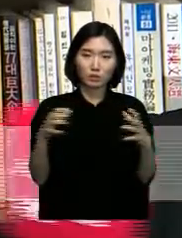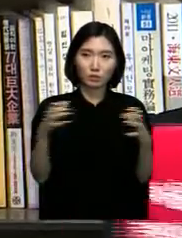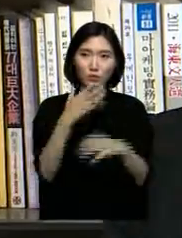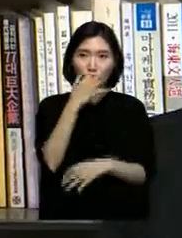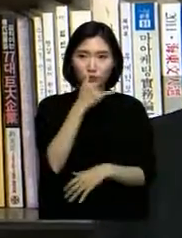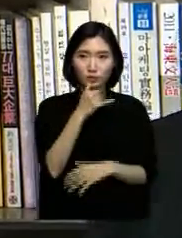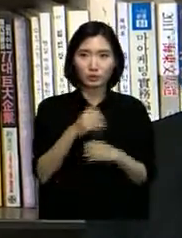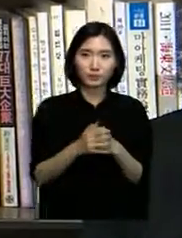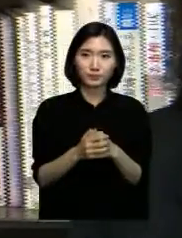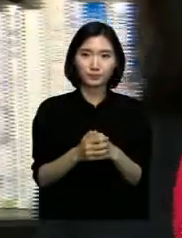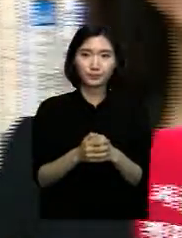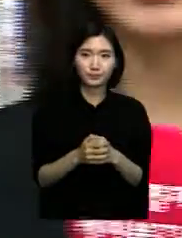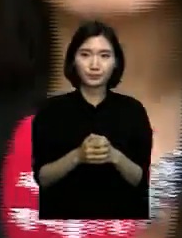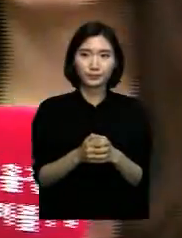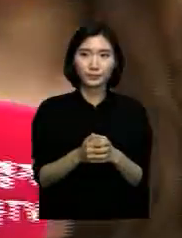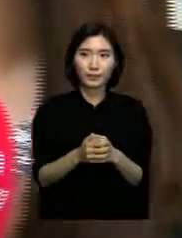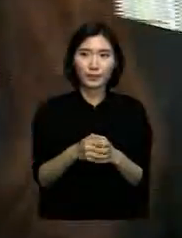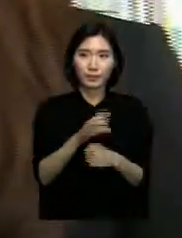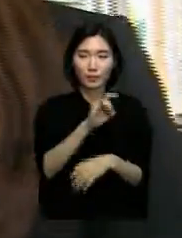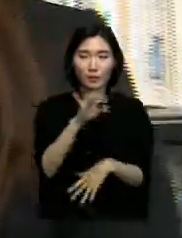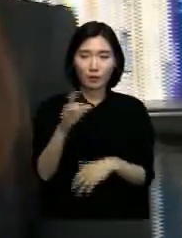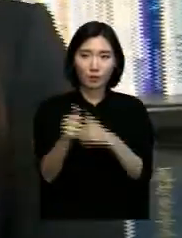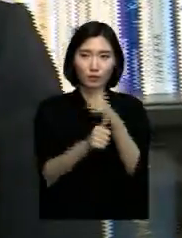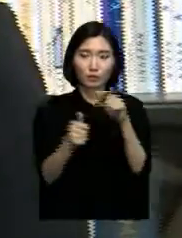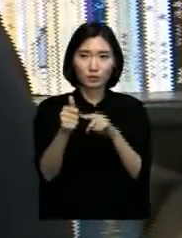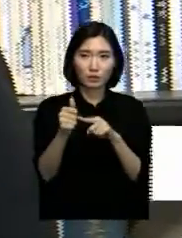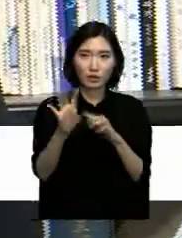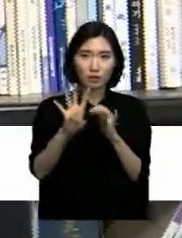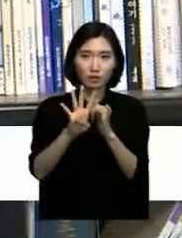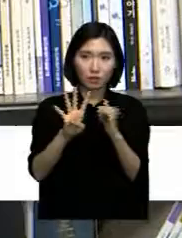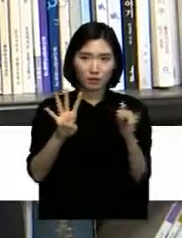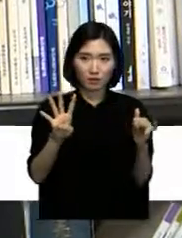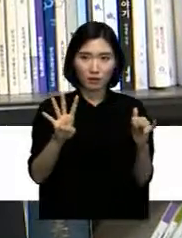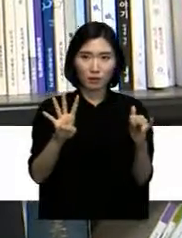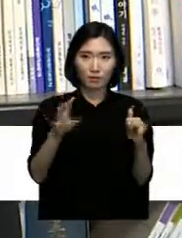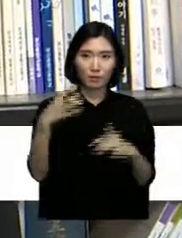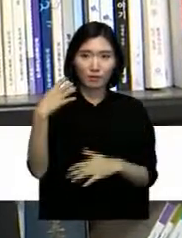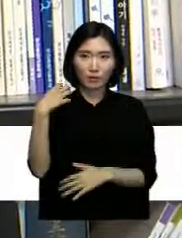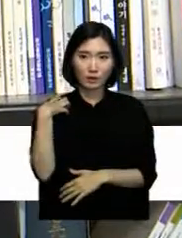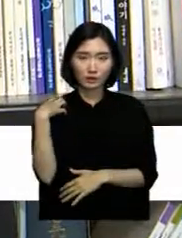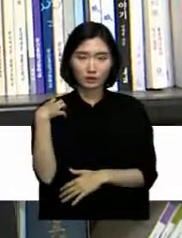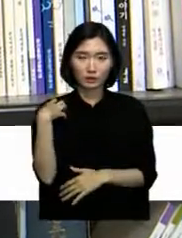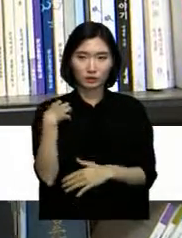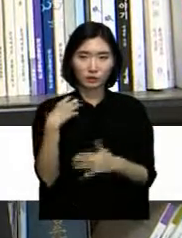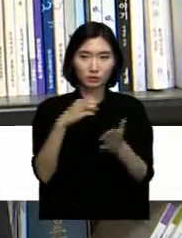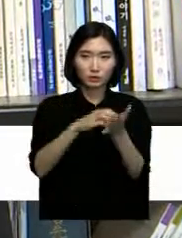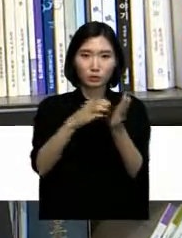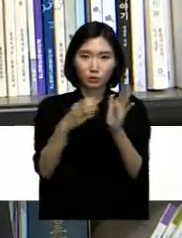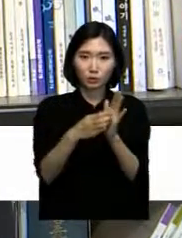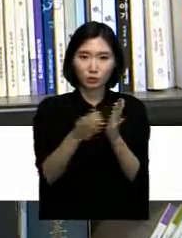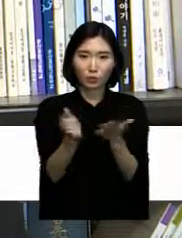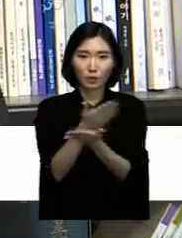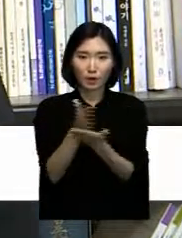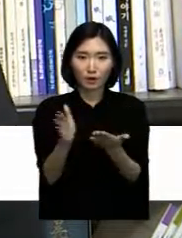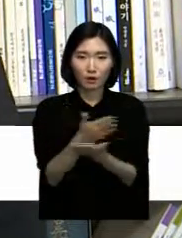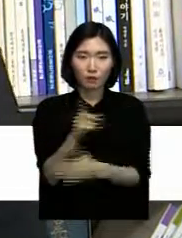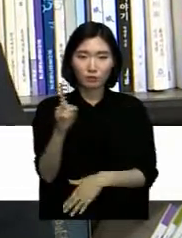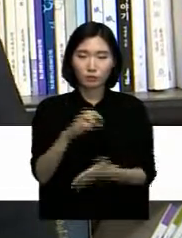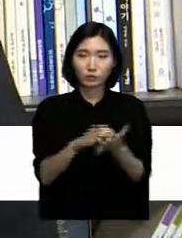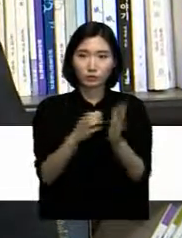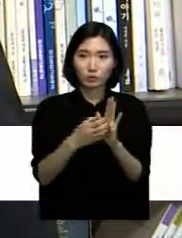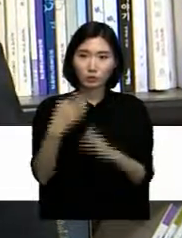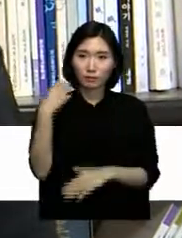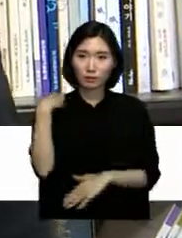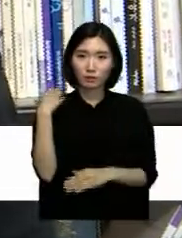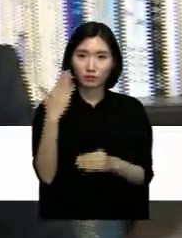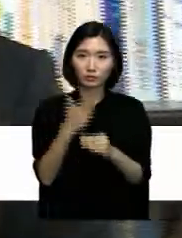네. 이각 위원장 4명이죠. 위원장들이 맡은 분야가 나뉘는데요. 어떤 분야를